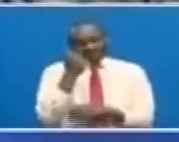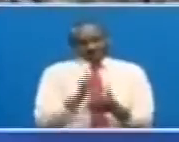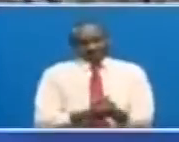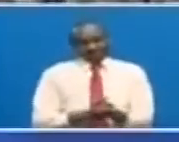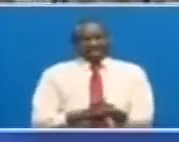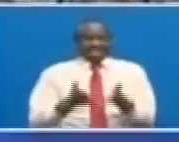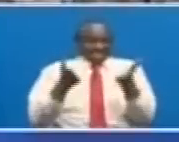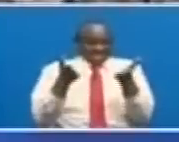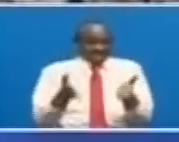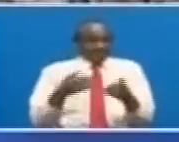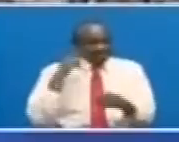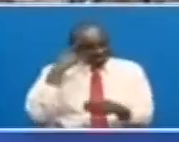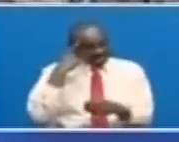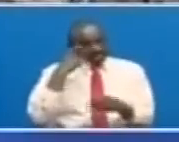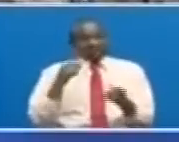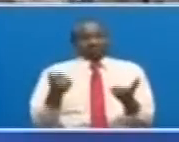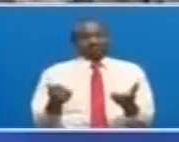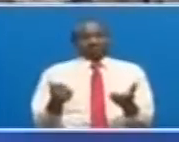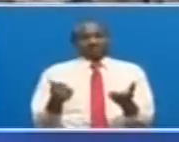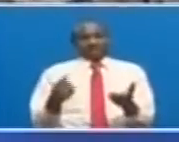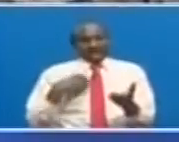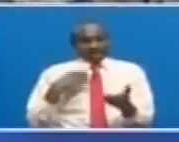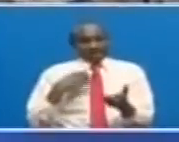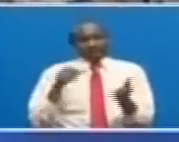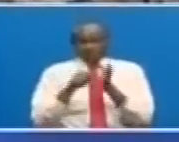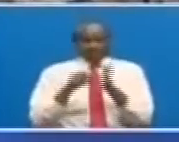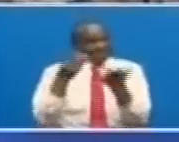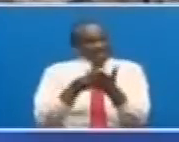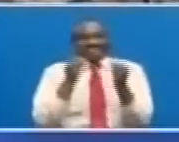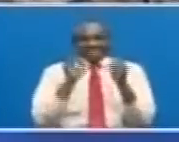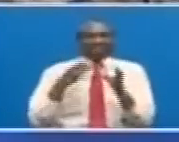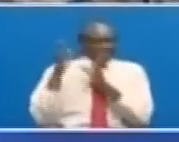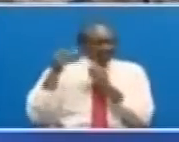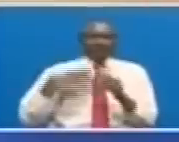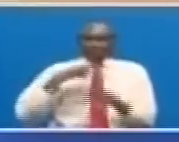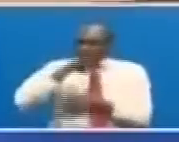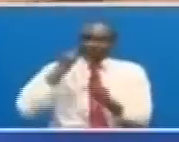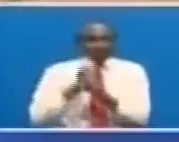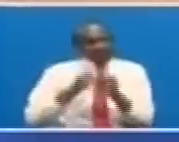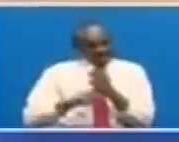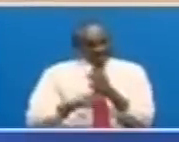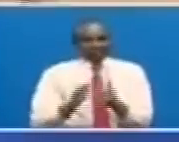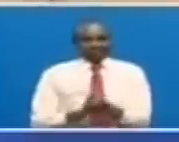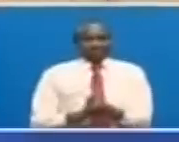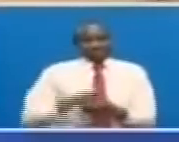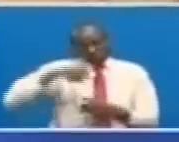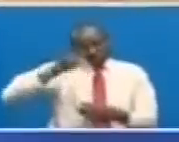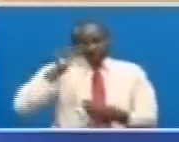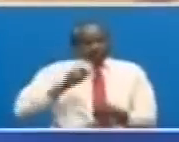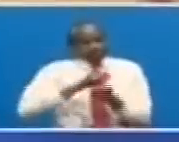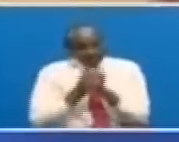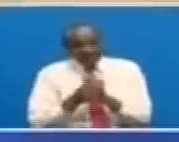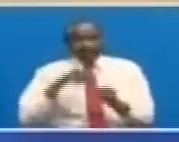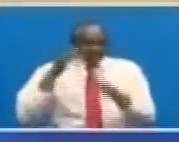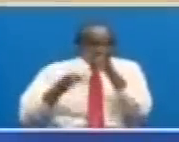Kwa hizi sidhani kama kutakuwa na complain ya cash. So hizi na expect kila mtu wa card. And their turnaround will depend on how